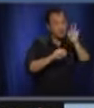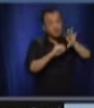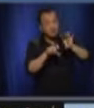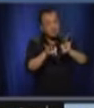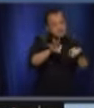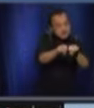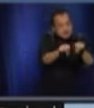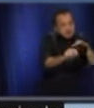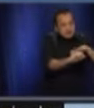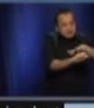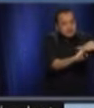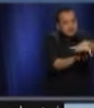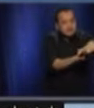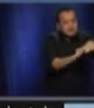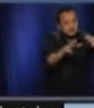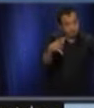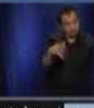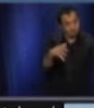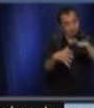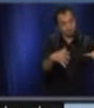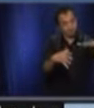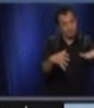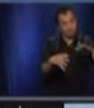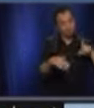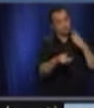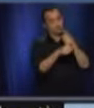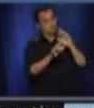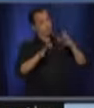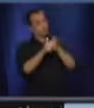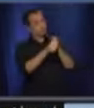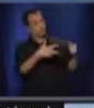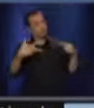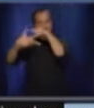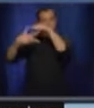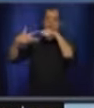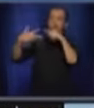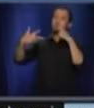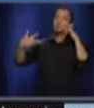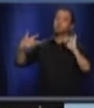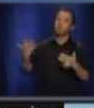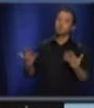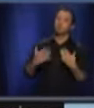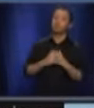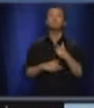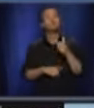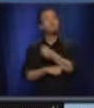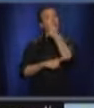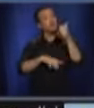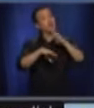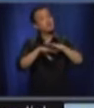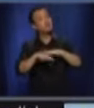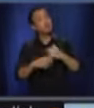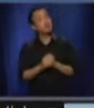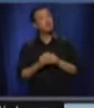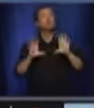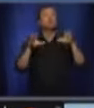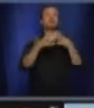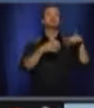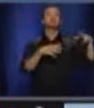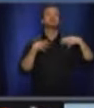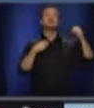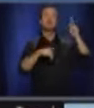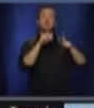de collaborer quand on vous appelle. Je sais que c'est pas drôle, là, quand vous recevez un appel, que vous savez pas le numéro,